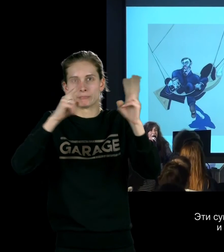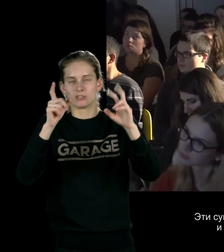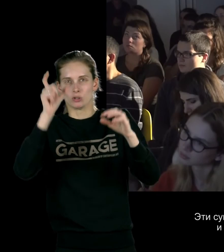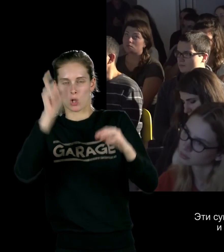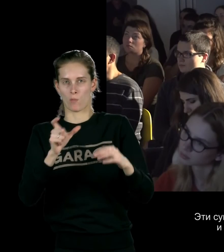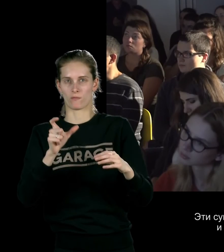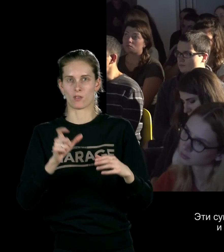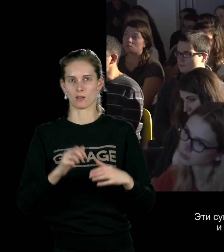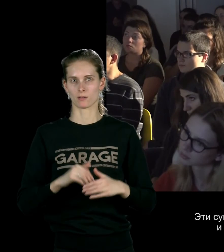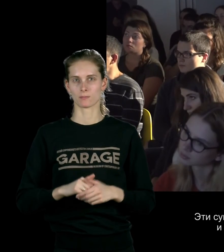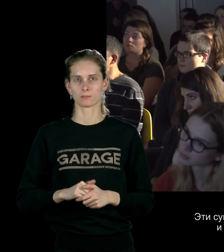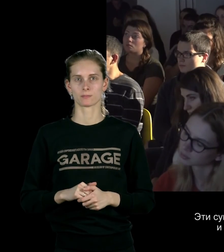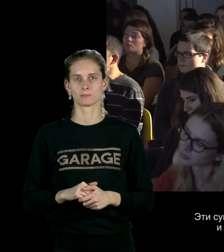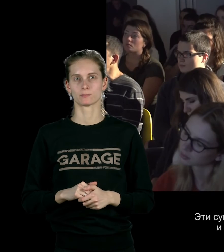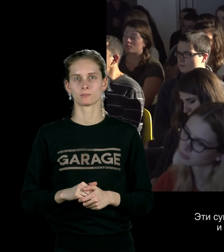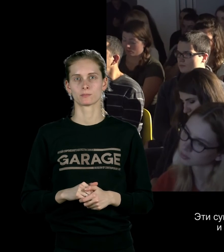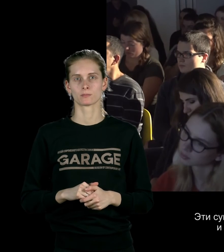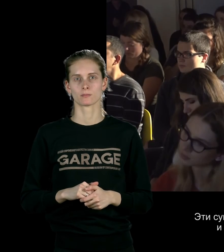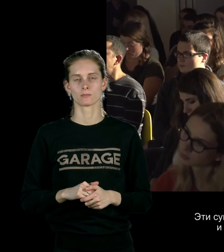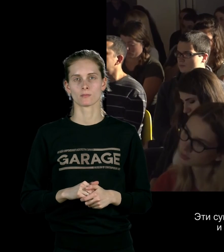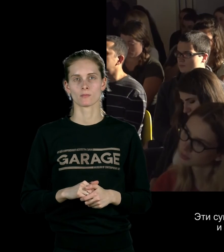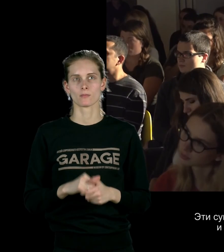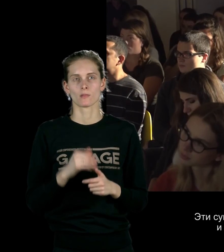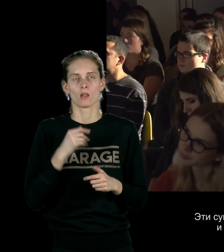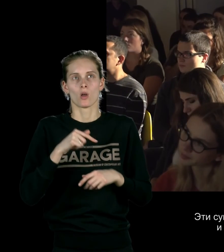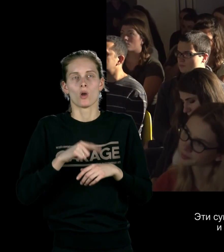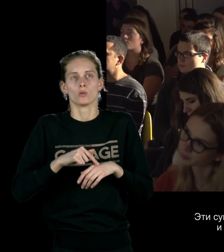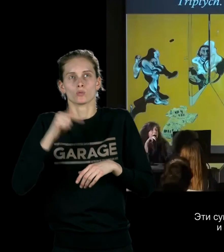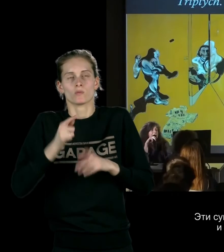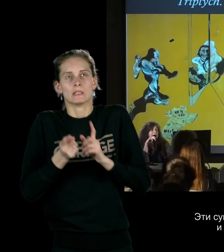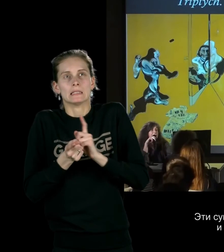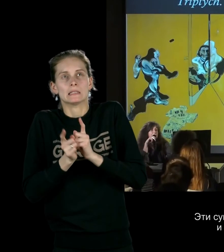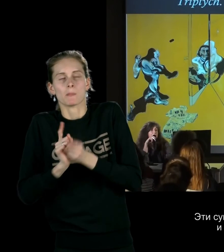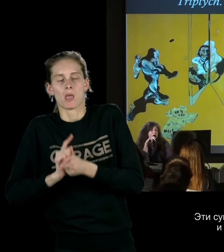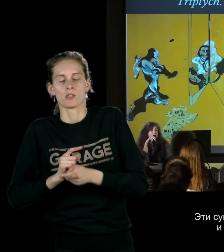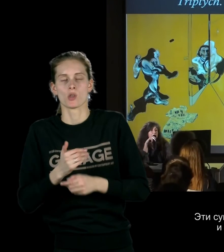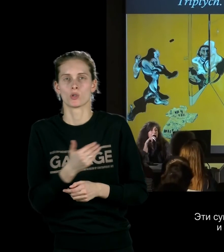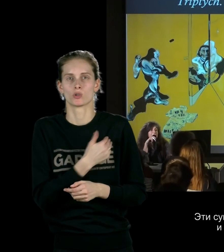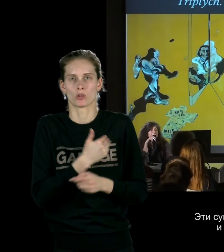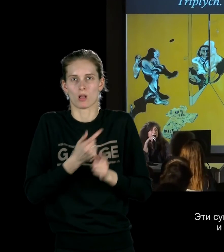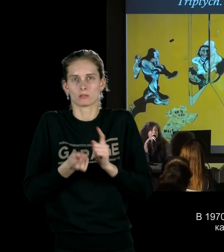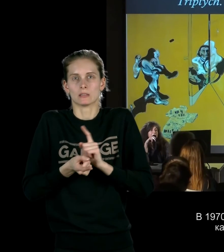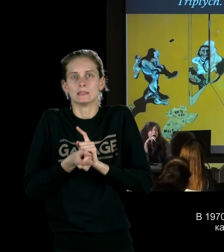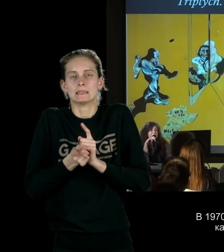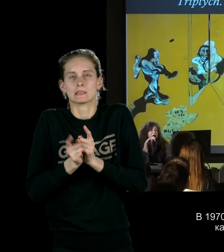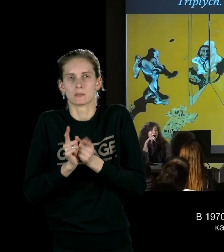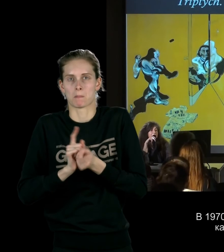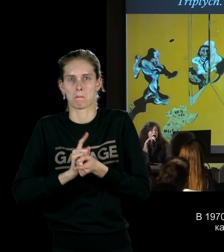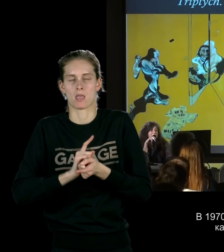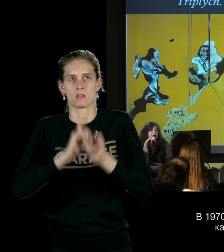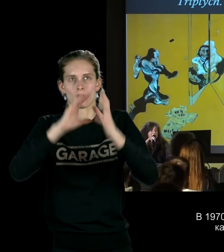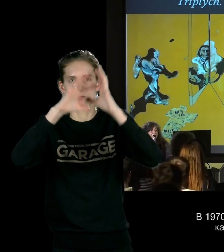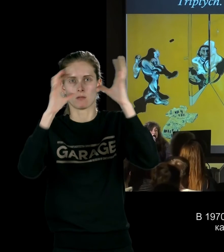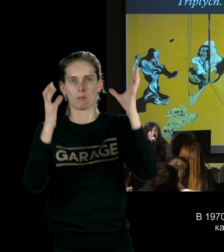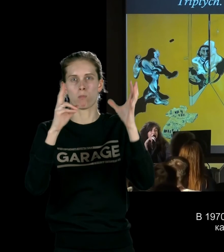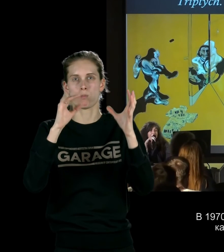появляются некие другие, когда изменятся эти ощущения, когда изменятся их желания. И тоже то, что здесь появляется, вот в этом